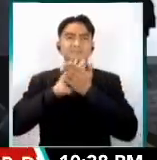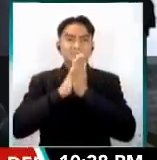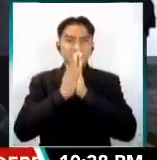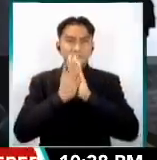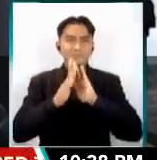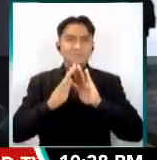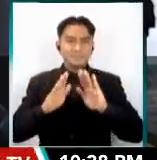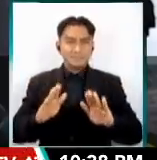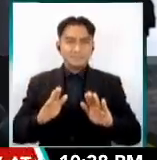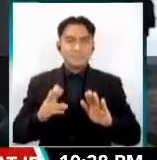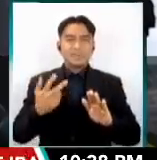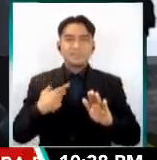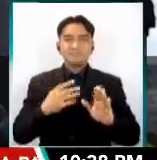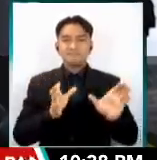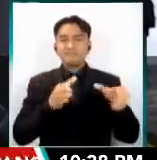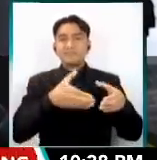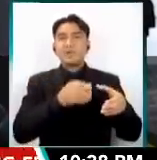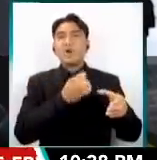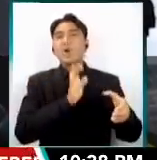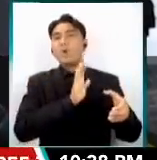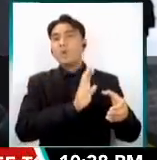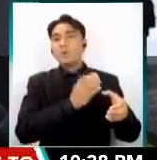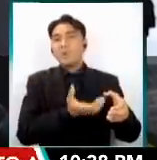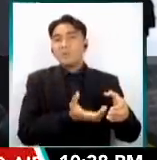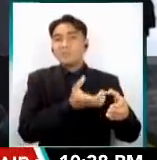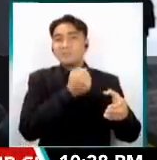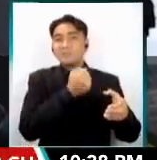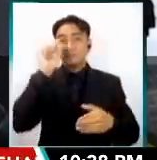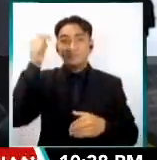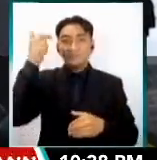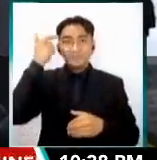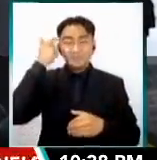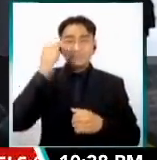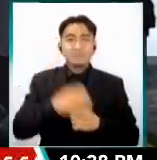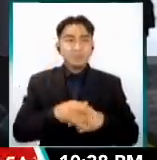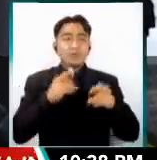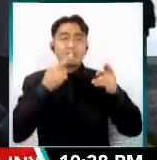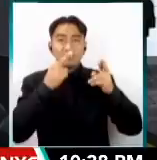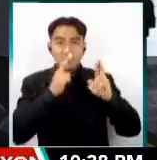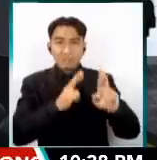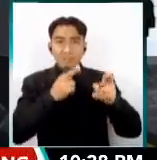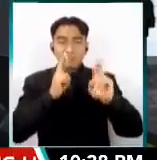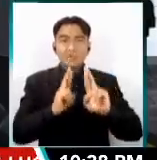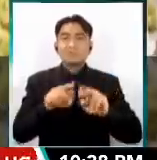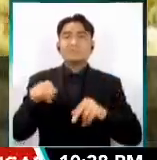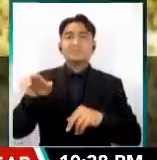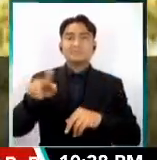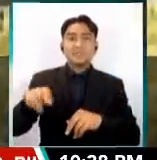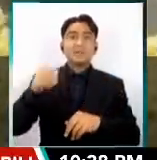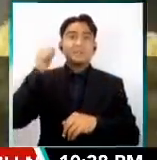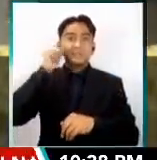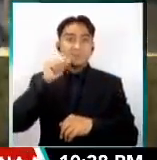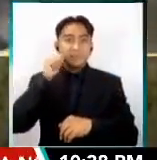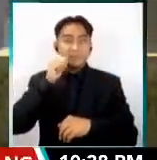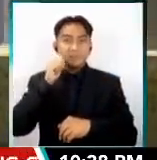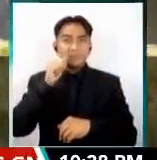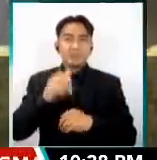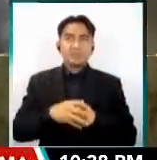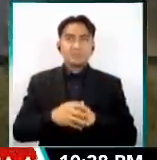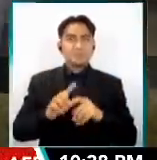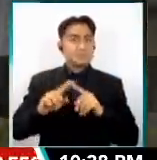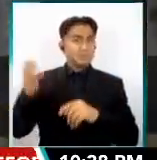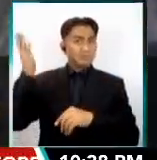gobyerno. Irerespeto rin daw ng Taliban ang karapatan ng mga kababaihan, hindi gaya noong una nilang